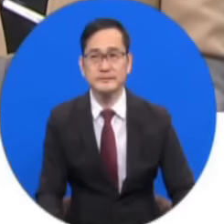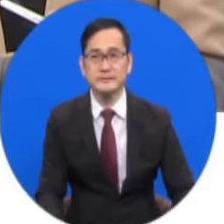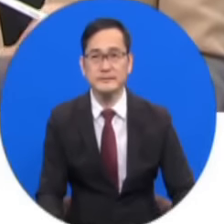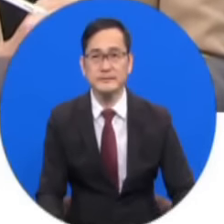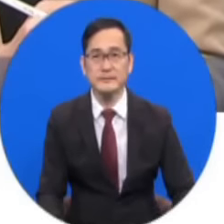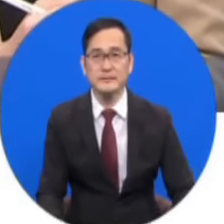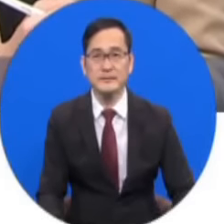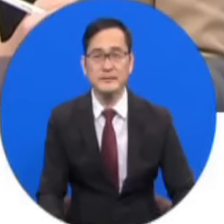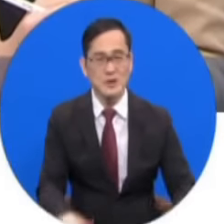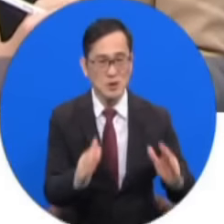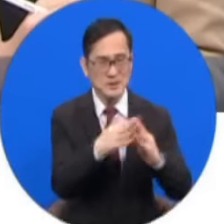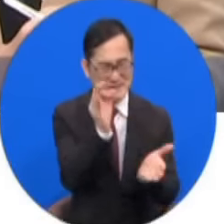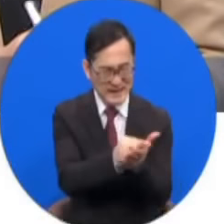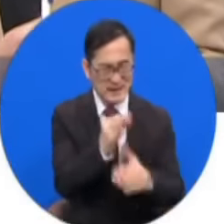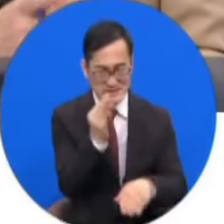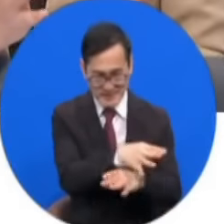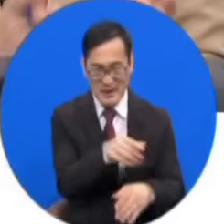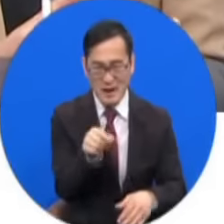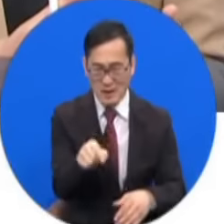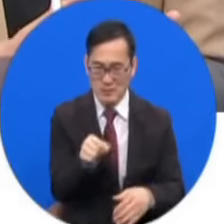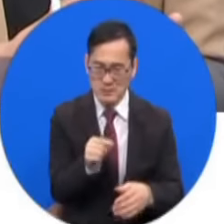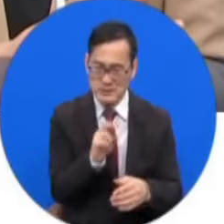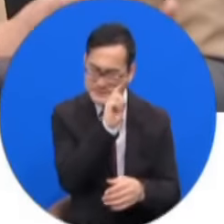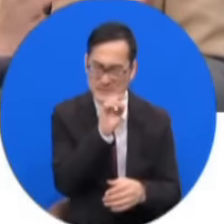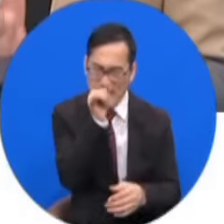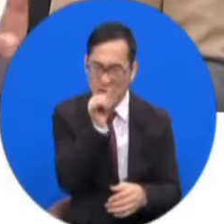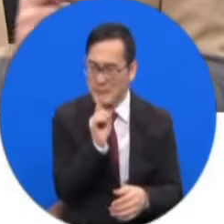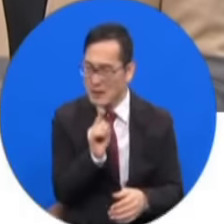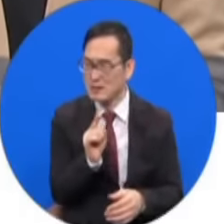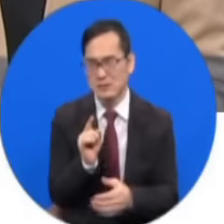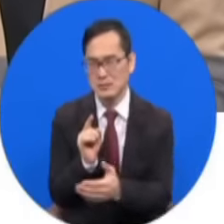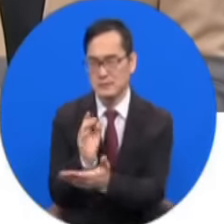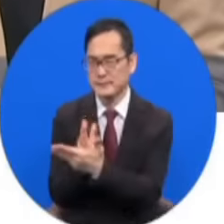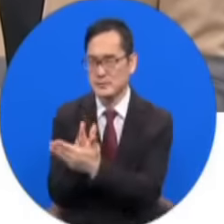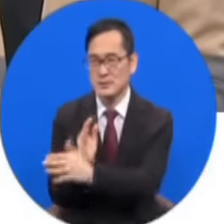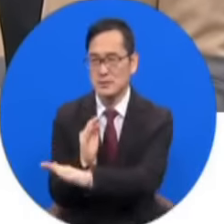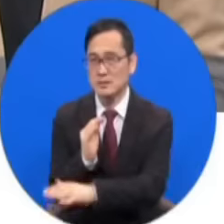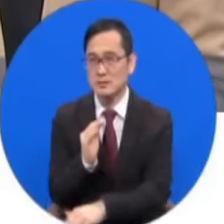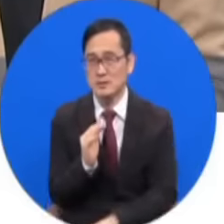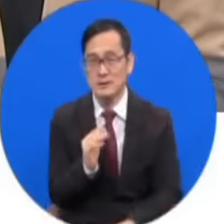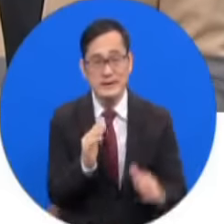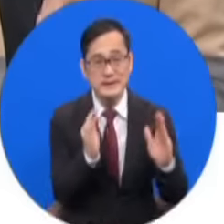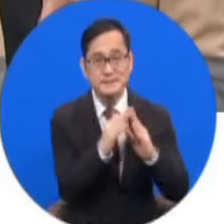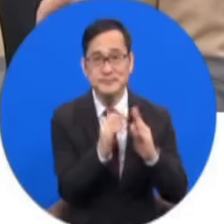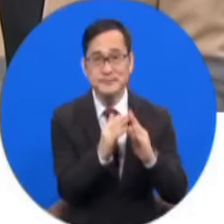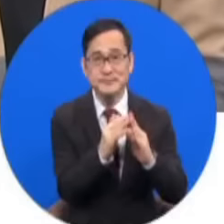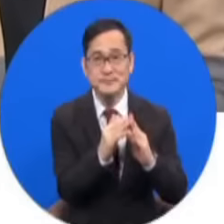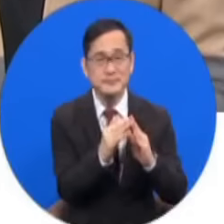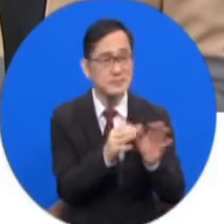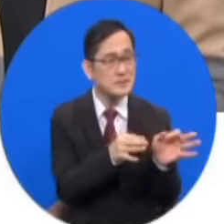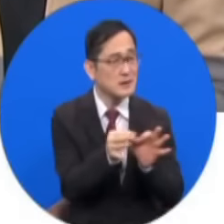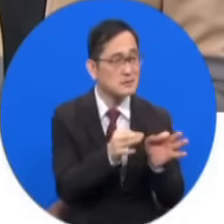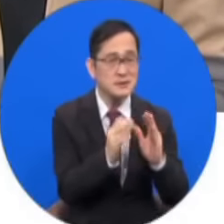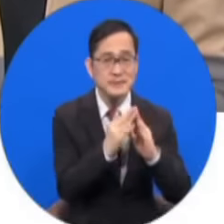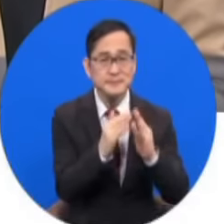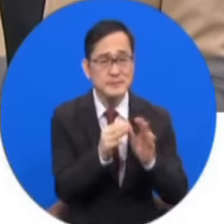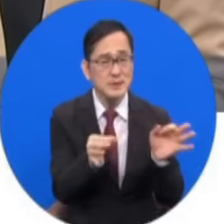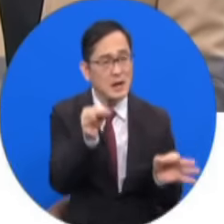역시도 저는 좀 과하다고 생각을 해요 물론 이제 제주에 있는 어떤 집들의 뭐 시세라는 이런 부분들을 저도 모르는 바는